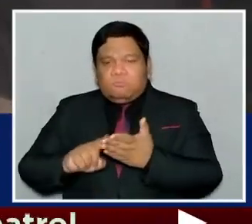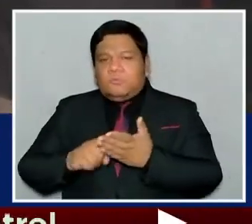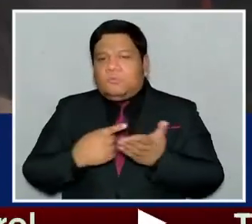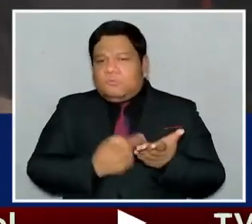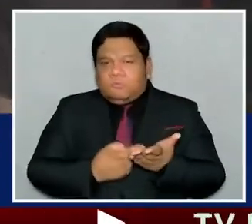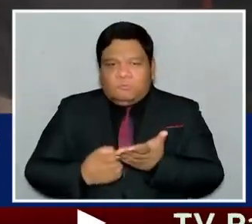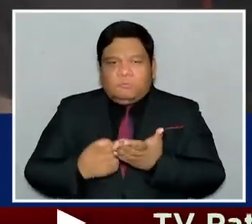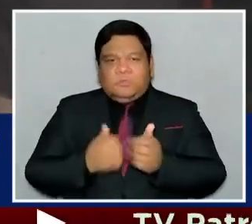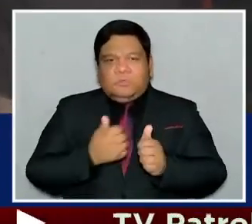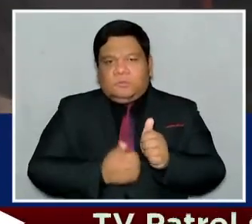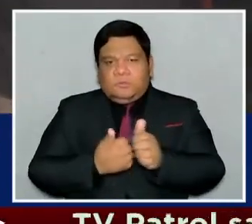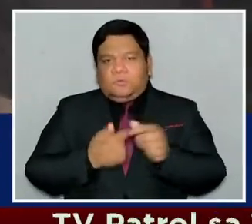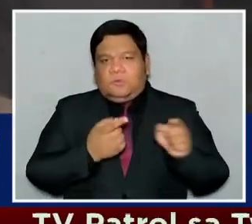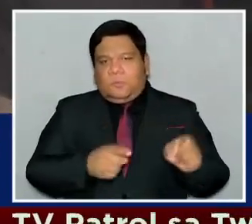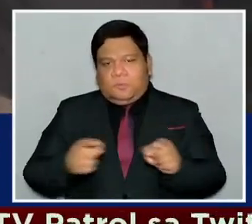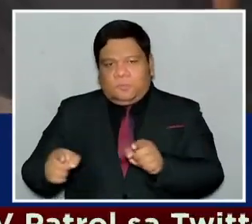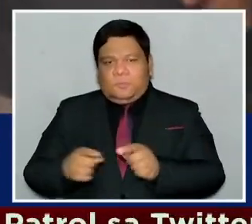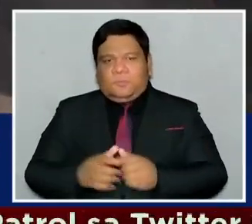sa bawat kaso.